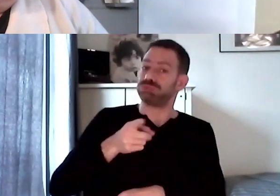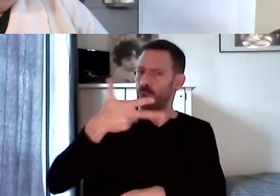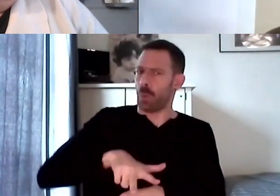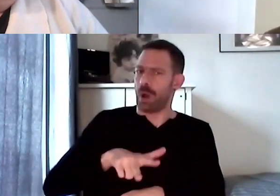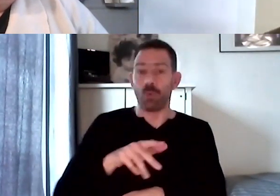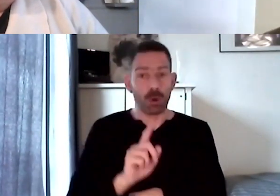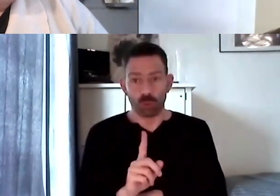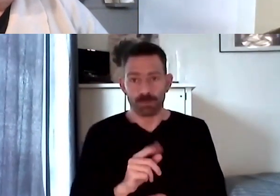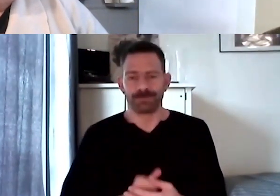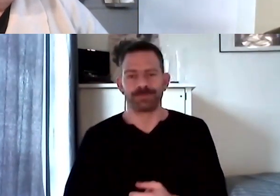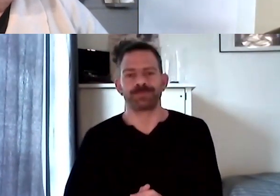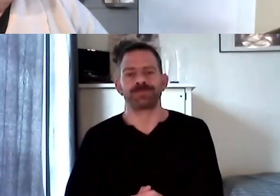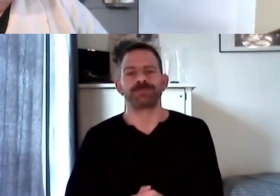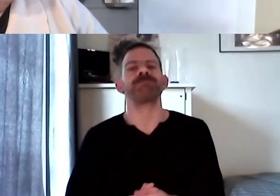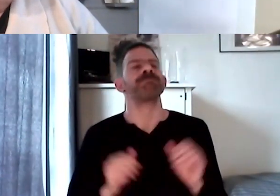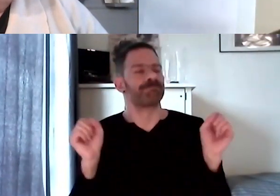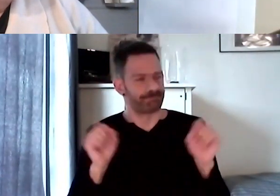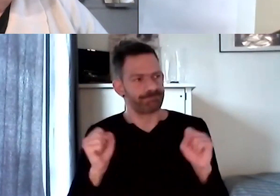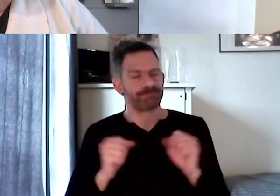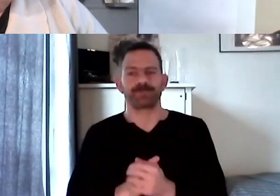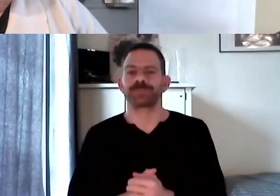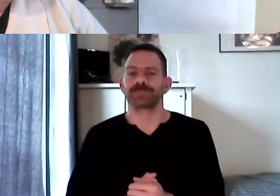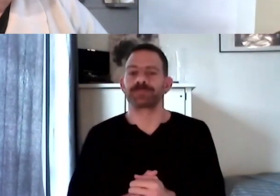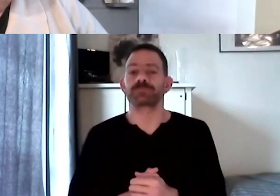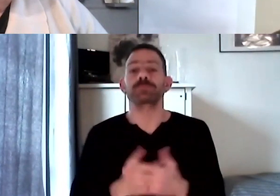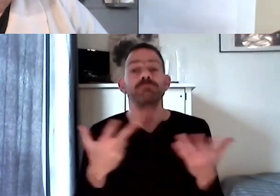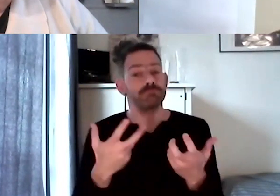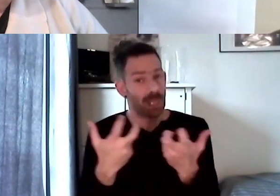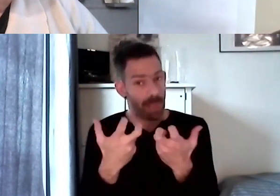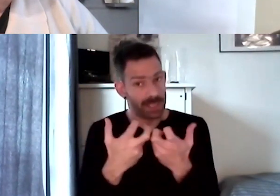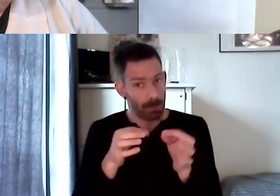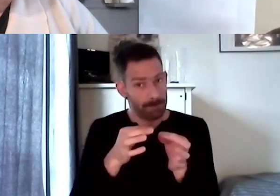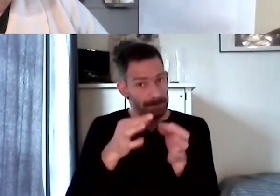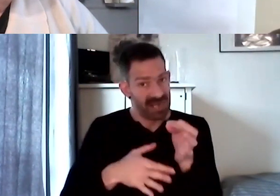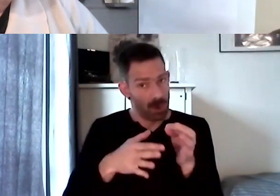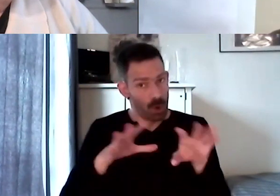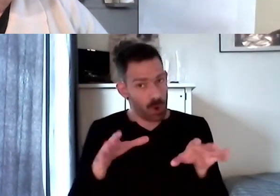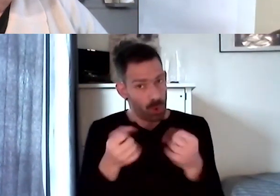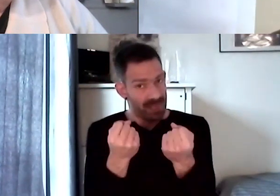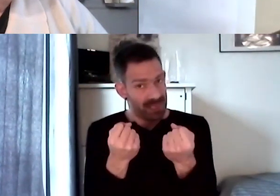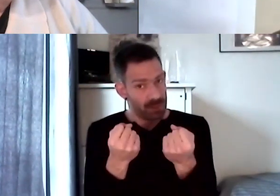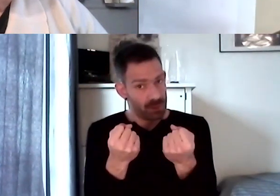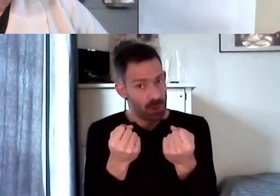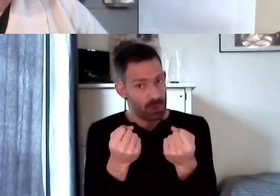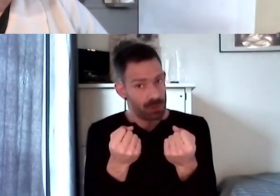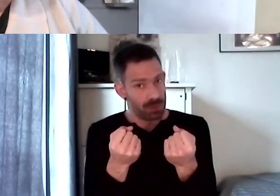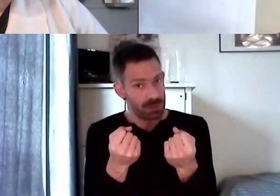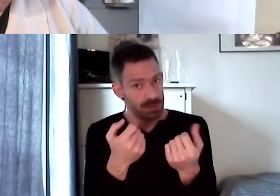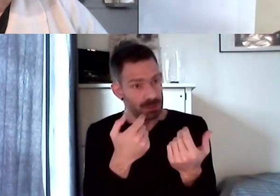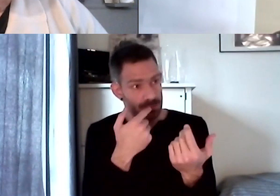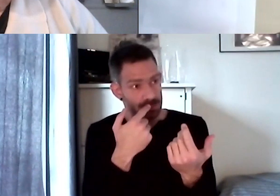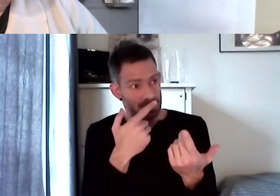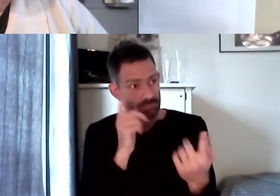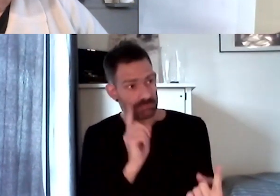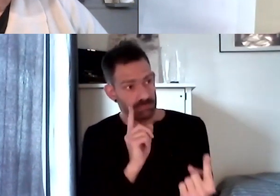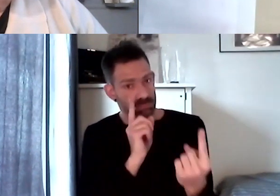D'accord. Donc, est-ce que, par exemple, dans ton bilan de compétences, c'est un face-à-face avec le salarié ou